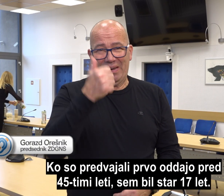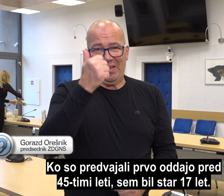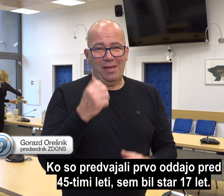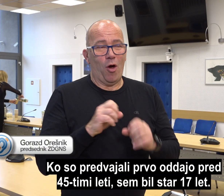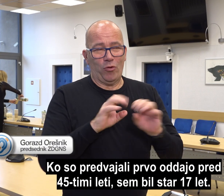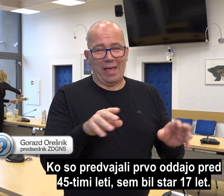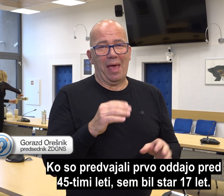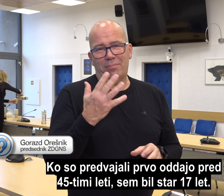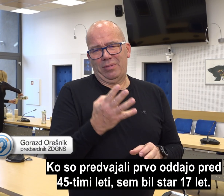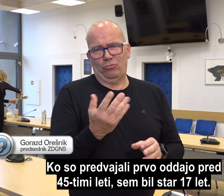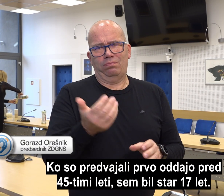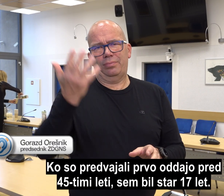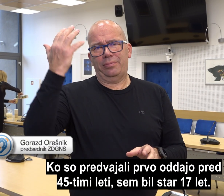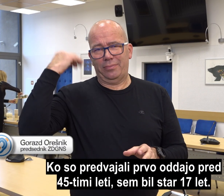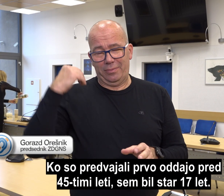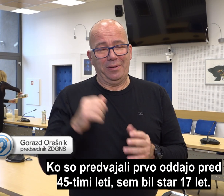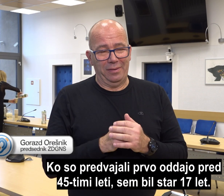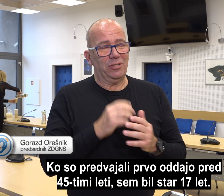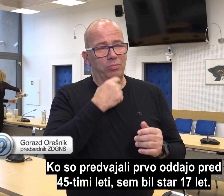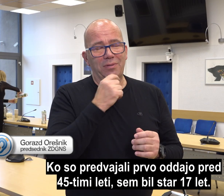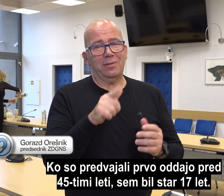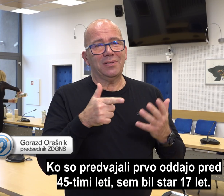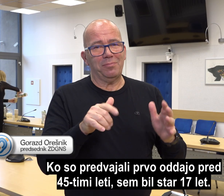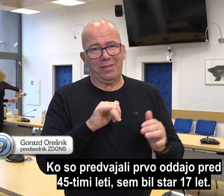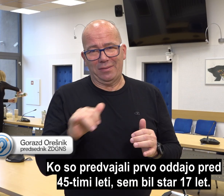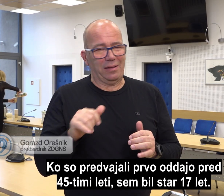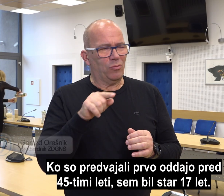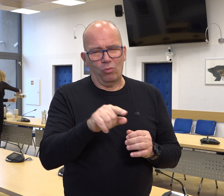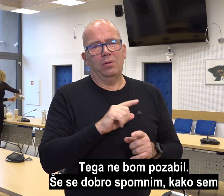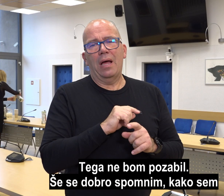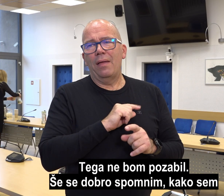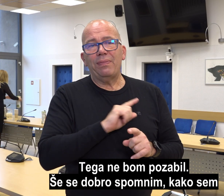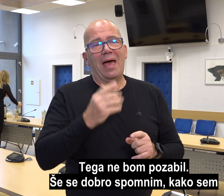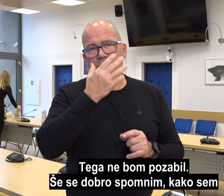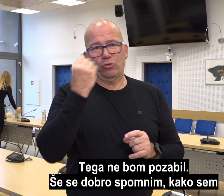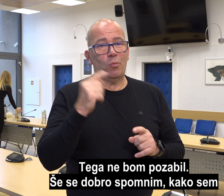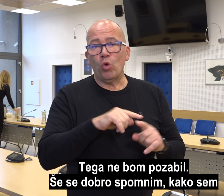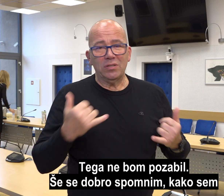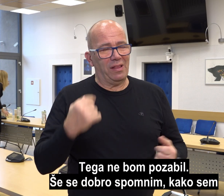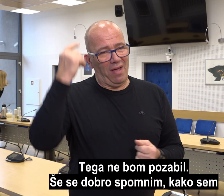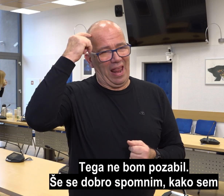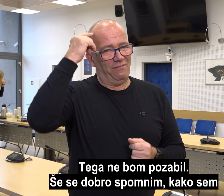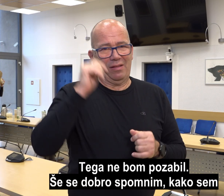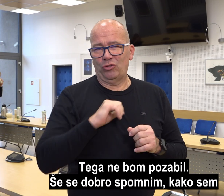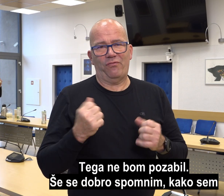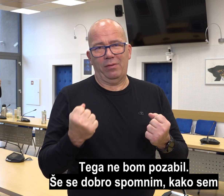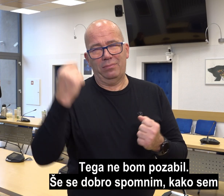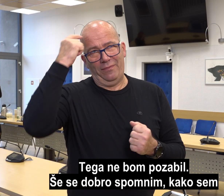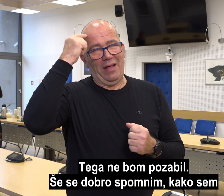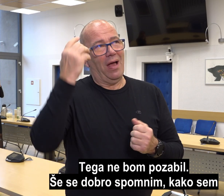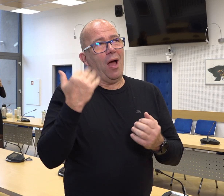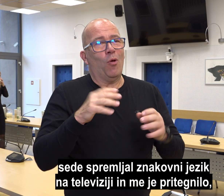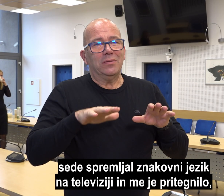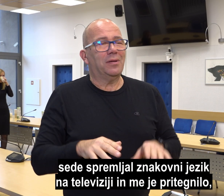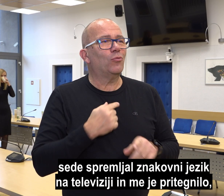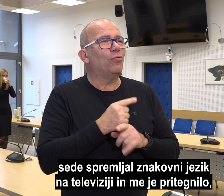Ko so predvajali prvo oddajo pred 45 leti, sem bil star 17 let. Tega ne bom pozabil. Še se dobro